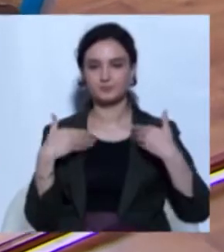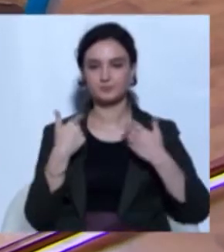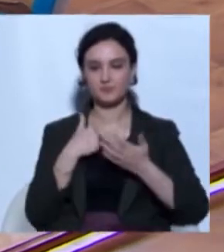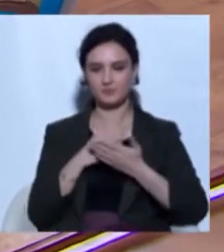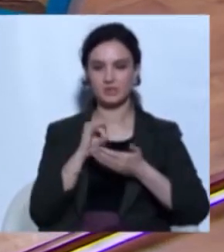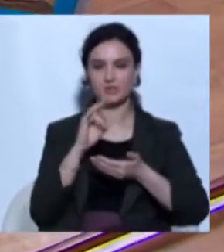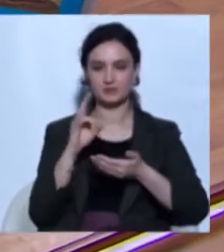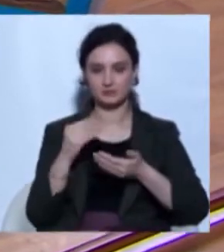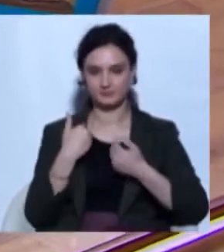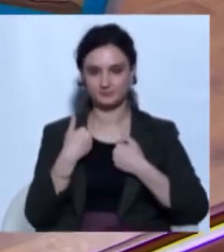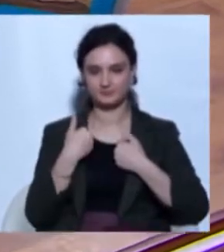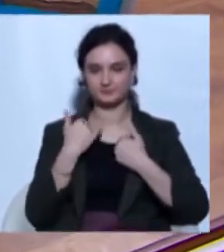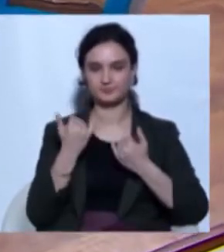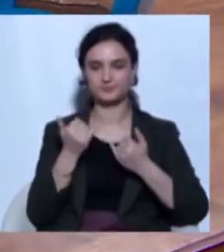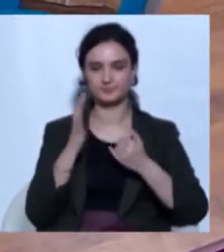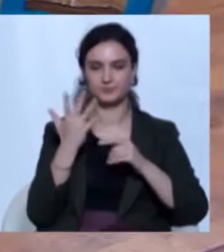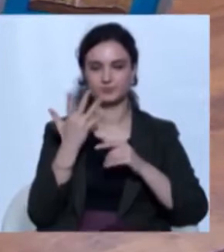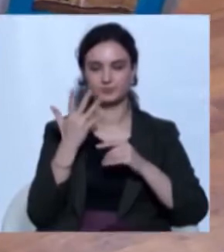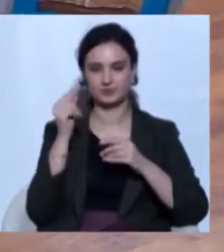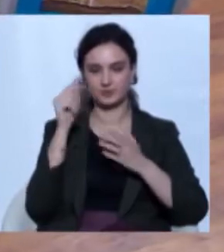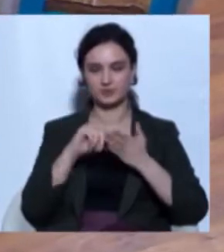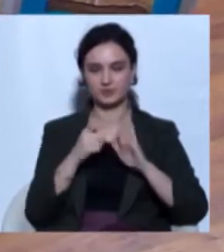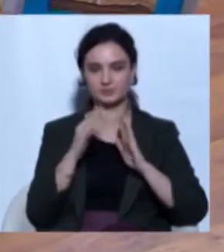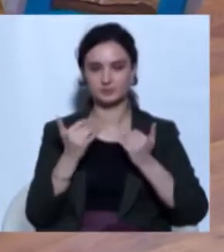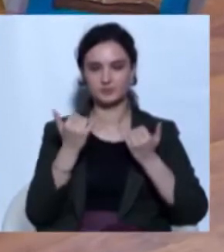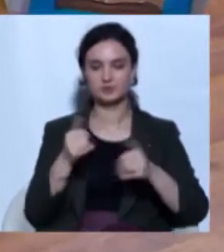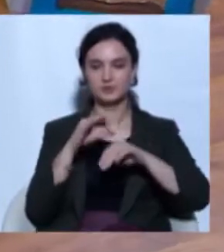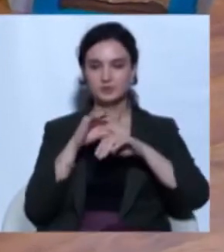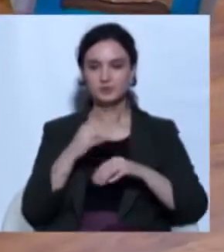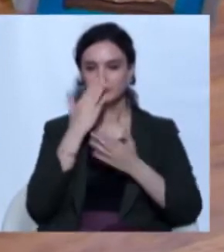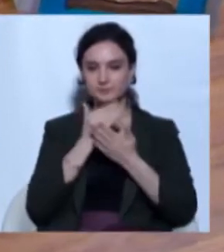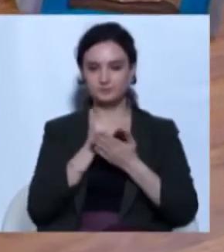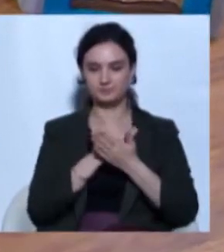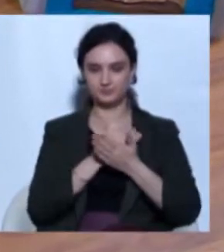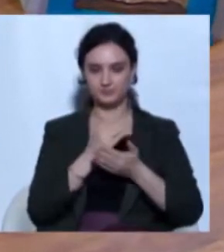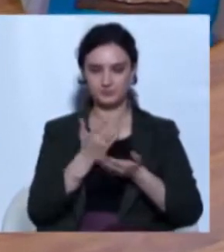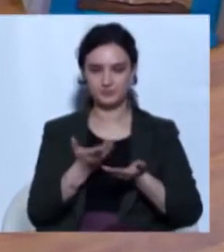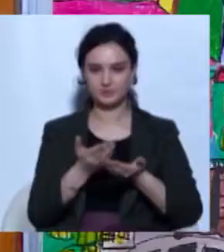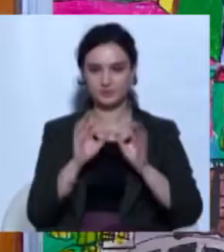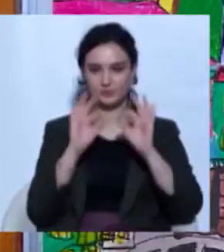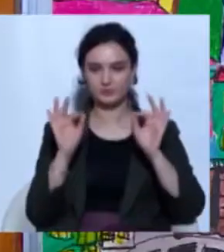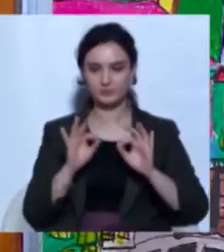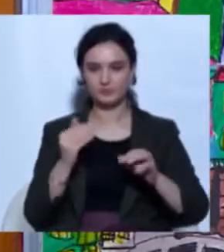გამარჯობა, მე ვარ ანი. დღეს მეხუთე კლას ჩაკეტარებ სახვითი ხელოვნების გაკვეთილს.